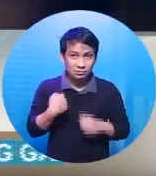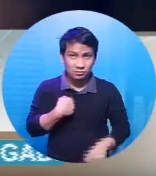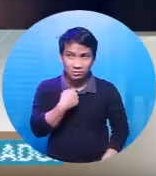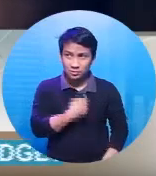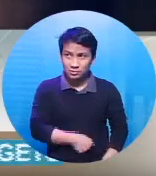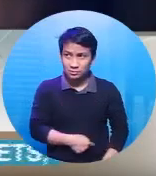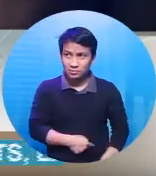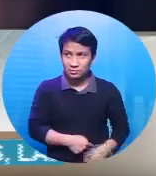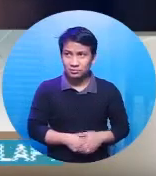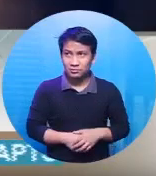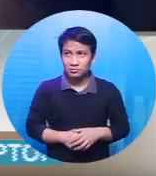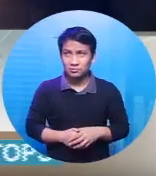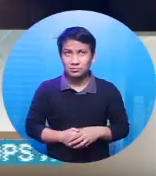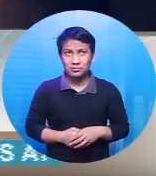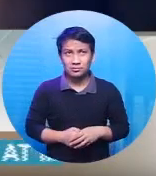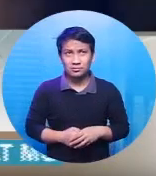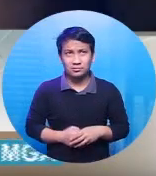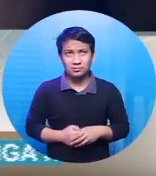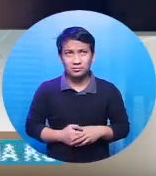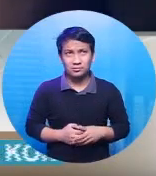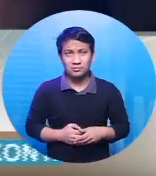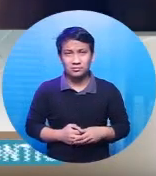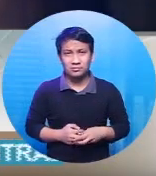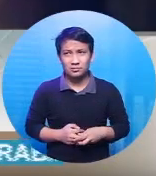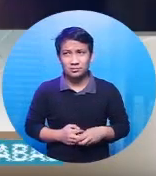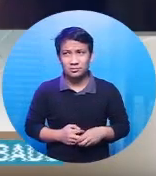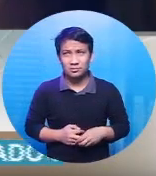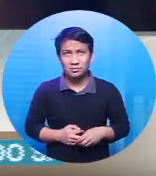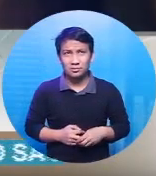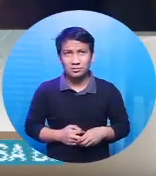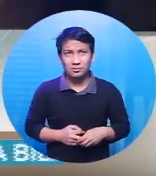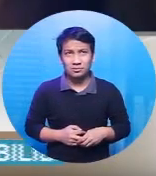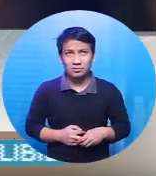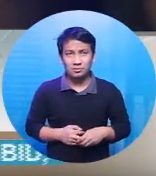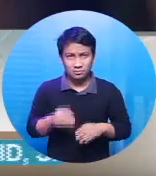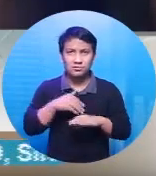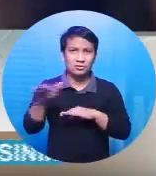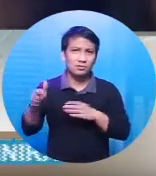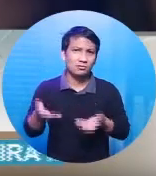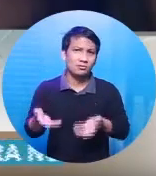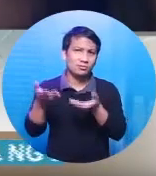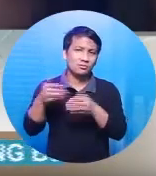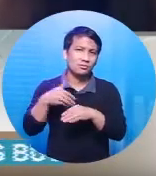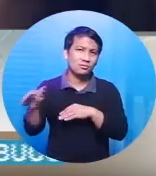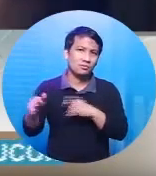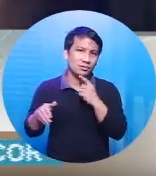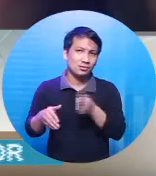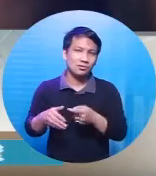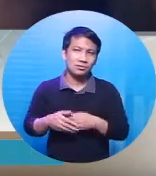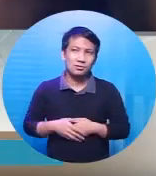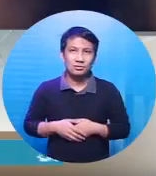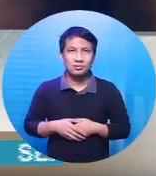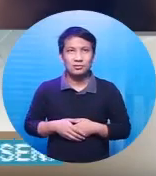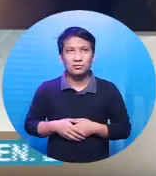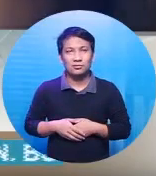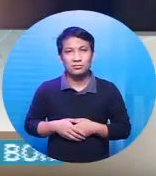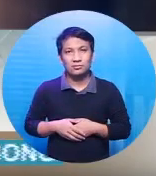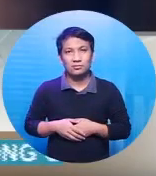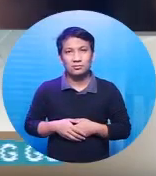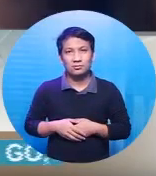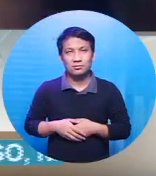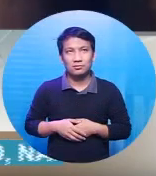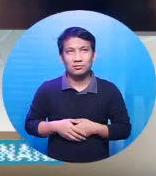Chinese. Wala po. Sabi ni... Sige po, hindi na ba sa sir, hindi na tuloy yung pakikipag-ano nila dahil nahuli sila sa